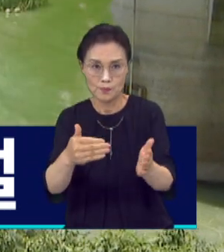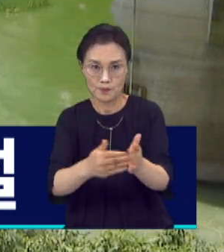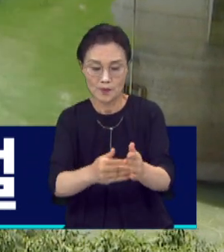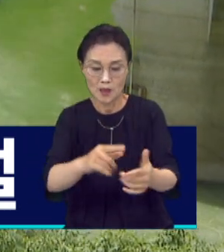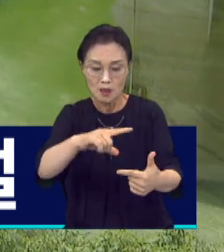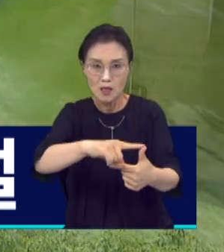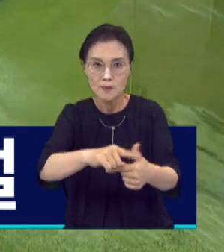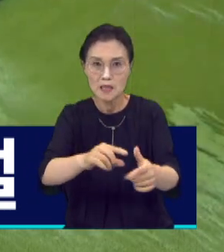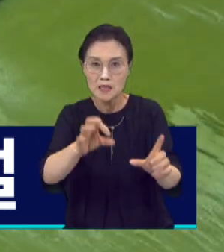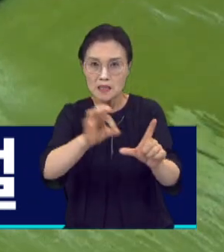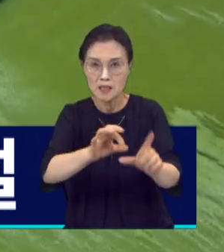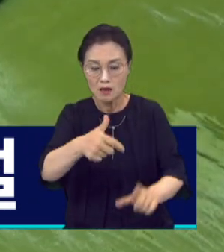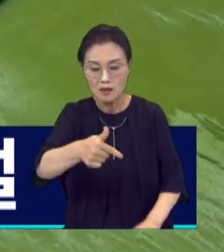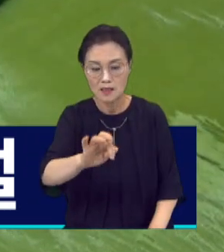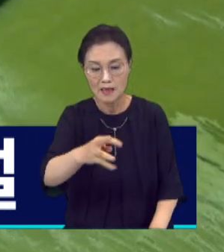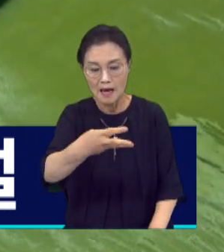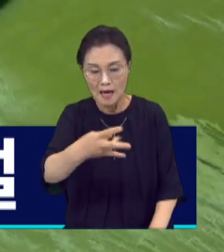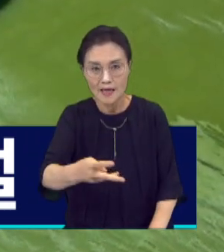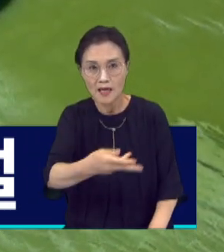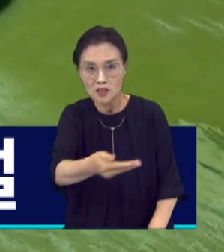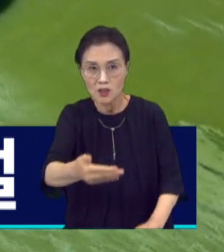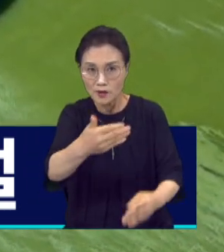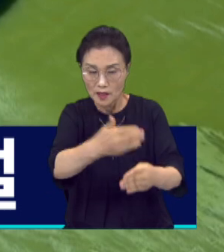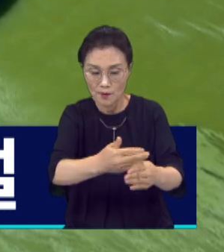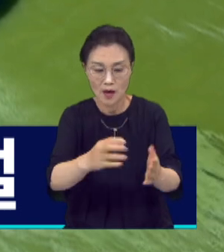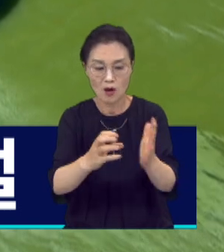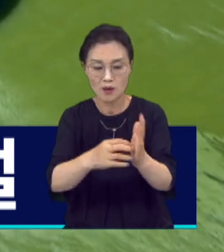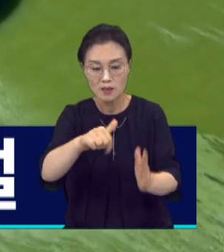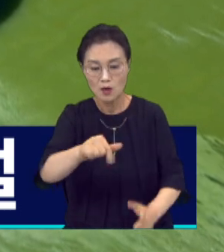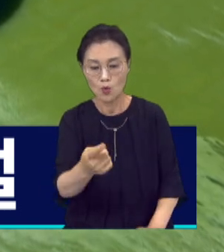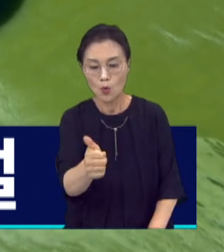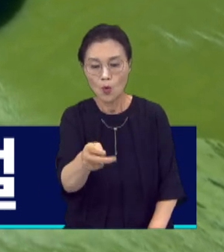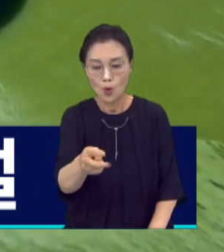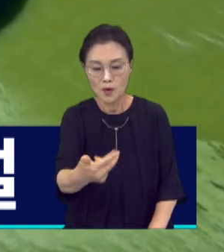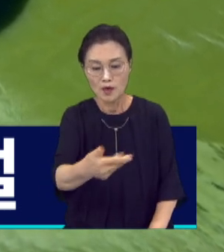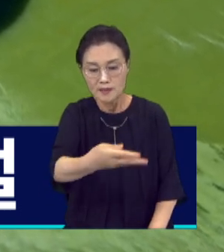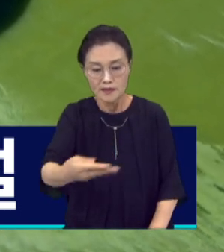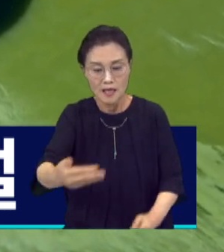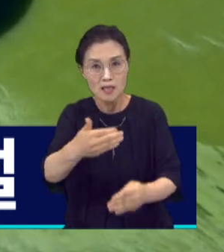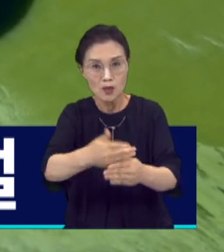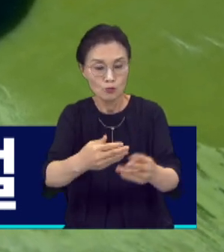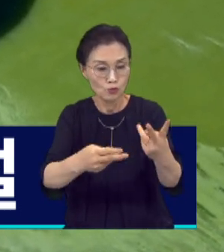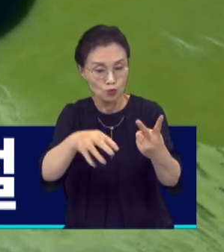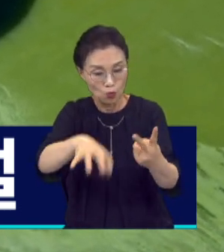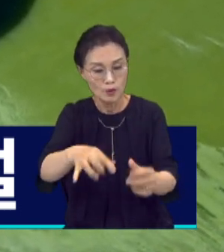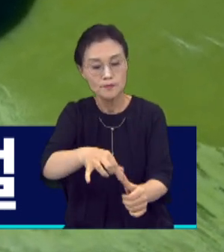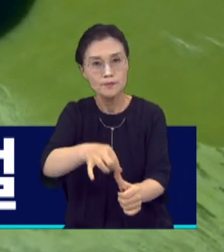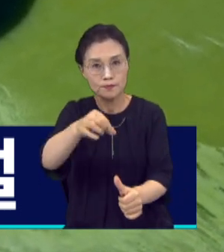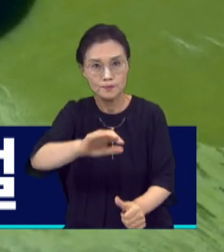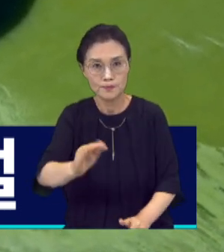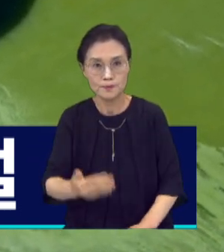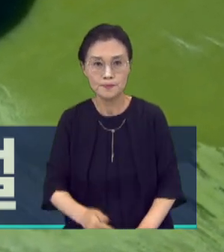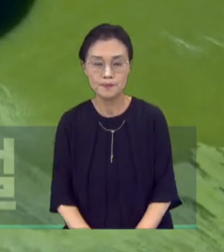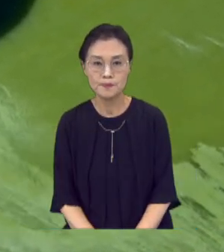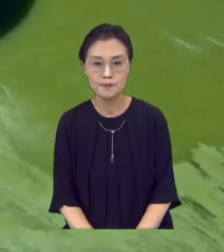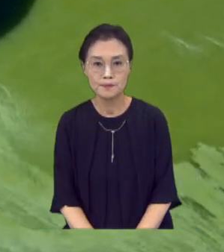의령 가래천댐과 거제 고현천댐 등 두 곳이 선정됐습니다. 김동환 기자가